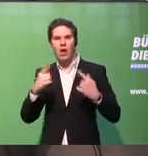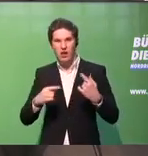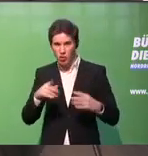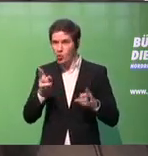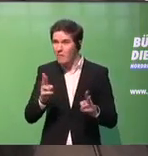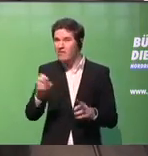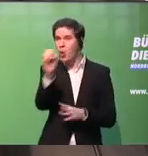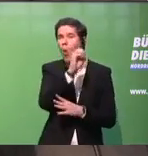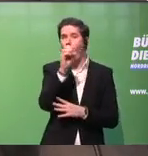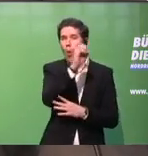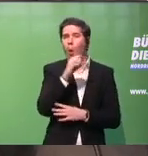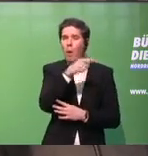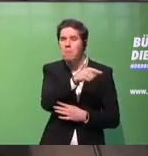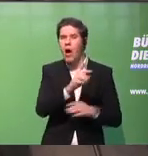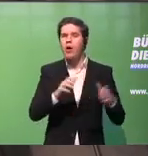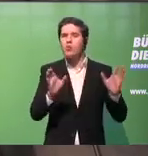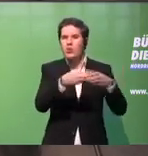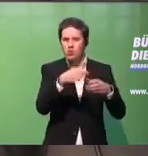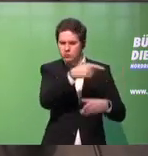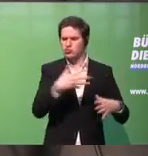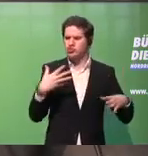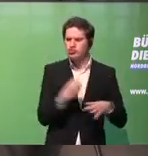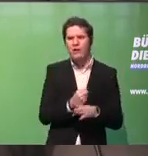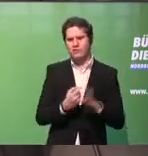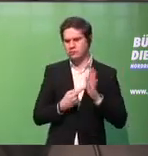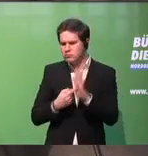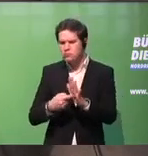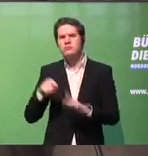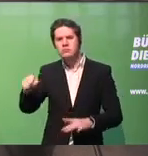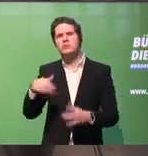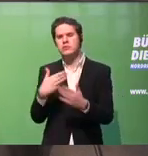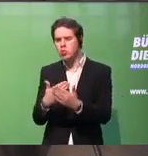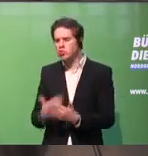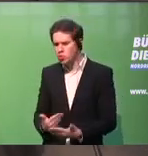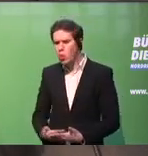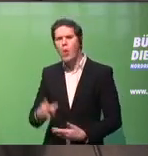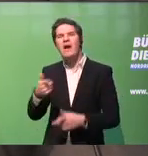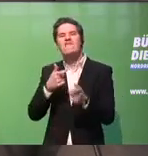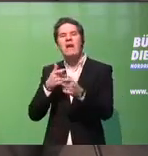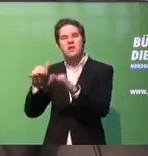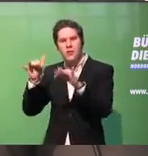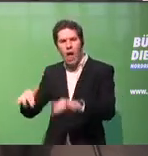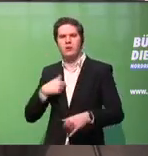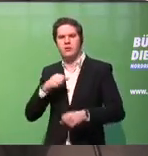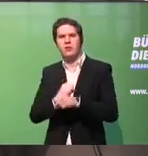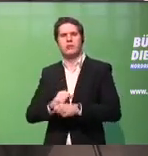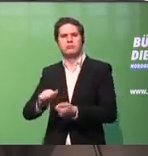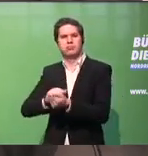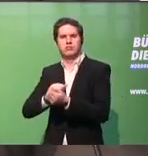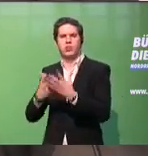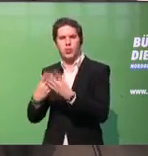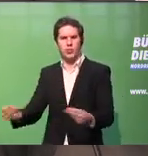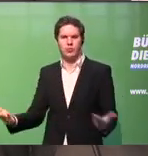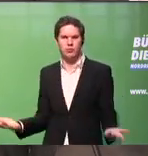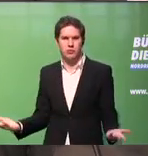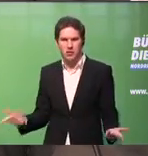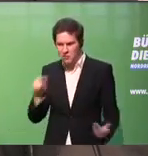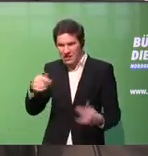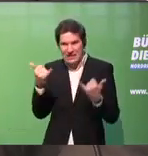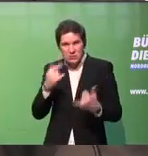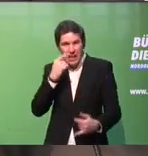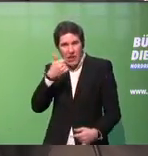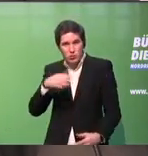die technischen Fähigkeiten und den politischen Willen und auch das Geld dazu, eine solche einmalige Chance, die sich